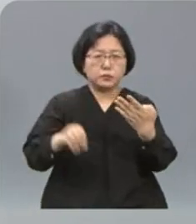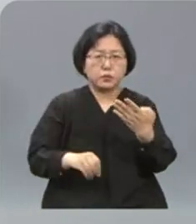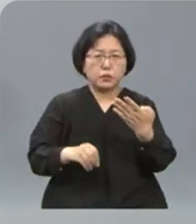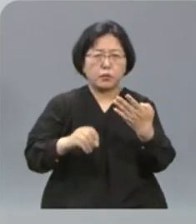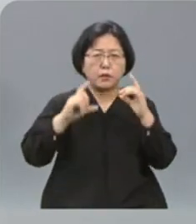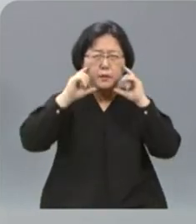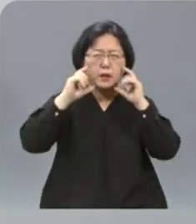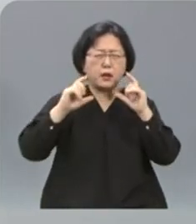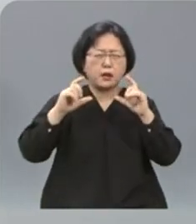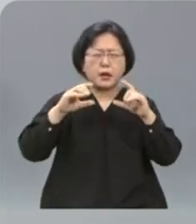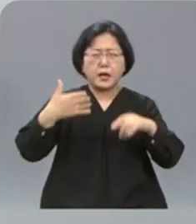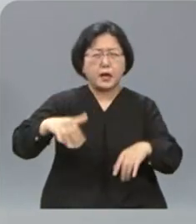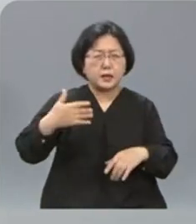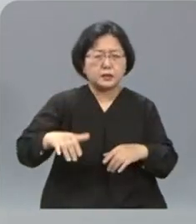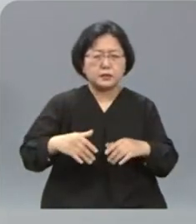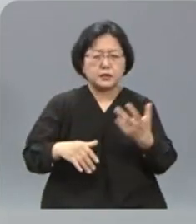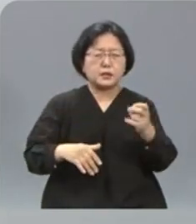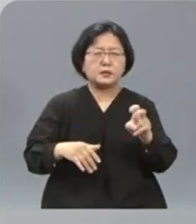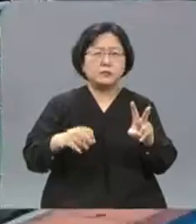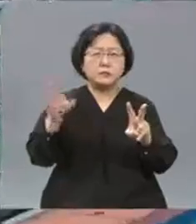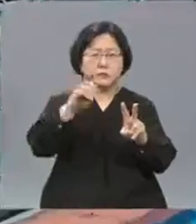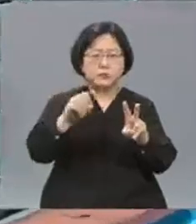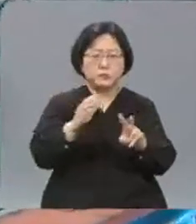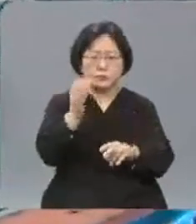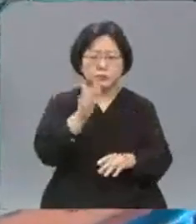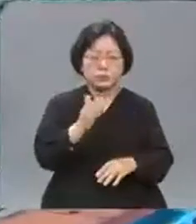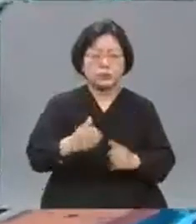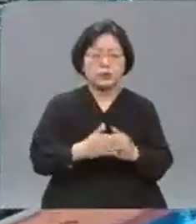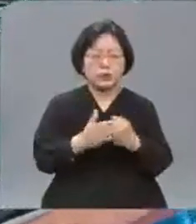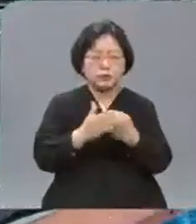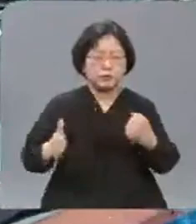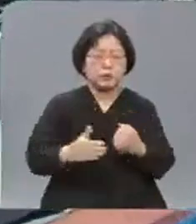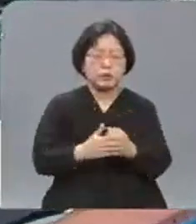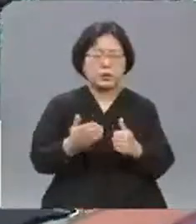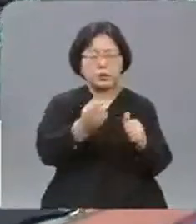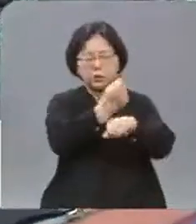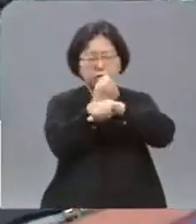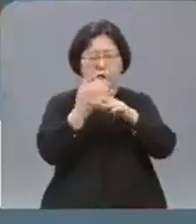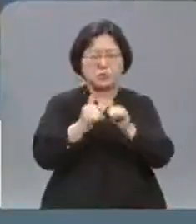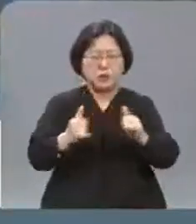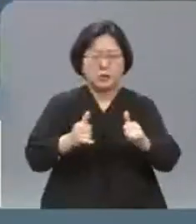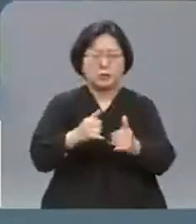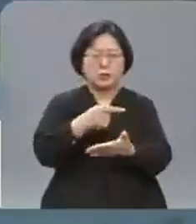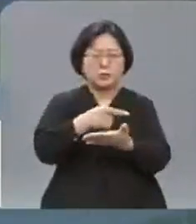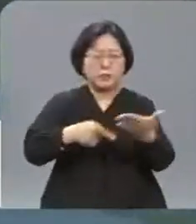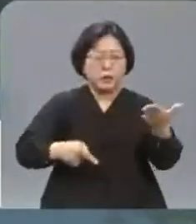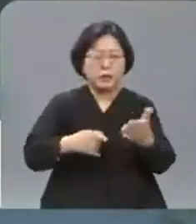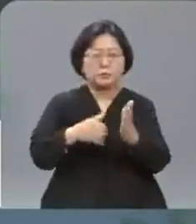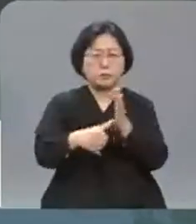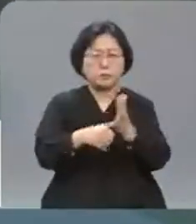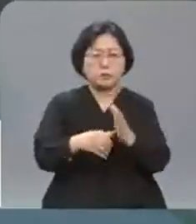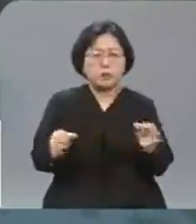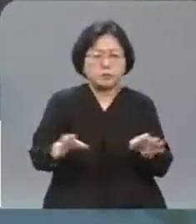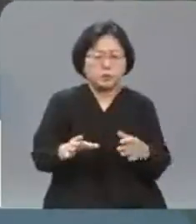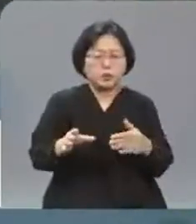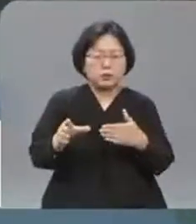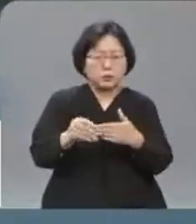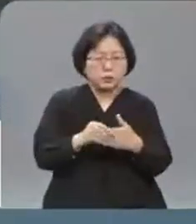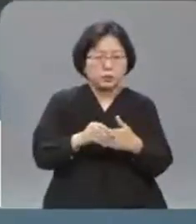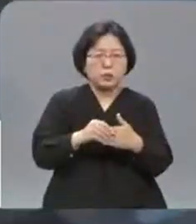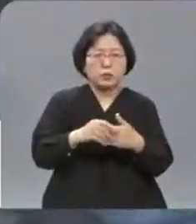미착용도 22%나 됐습니다이 때문에 연구진은 유해물질에 대한 단시간 노출 조사